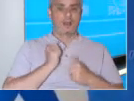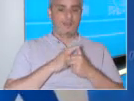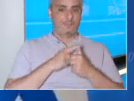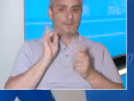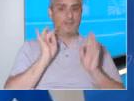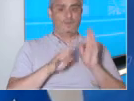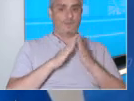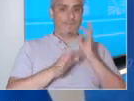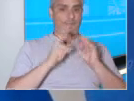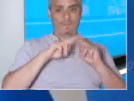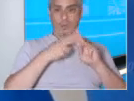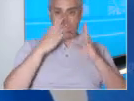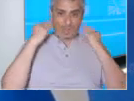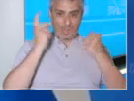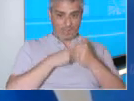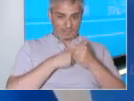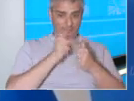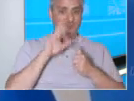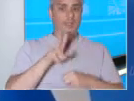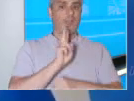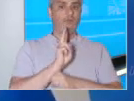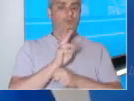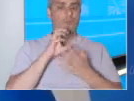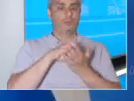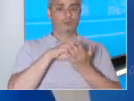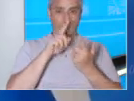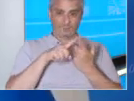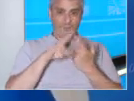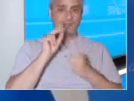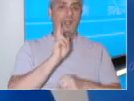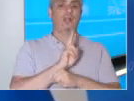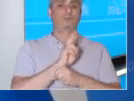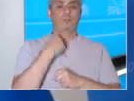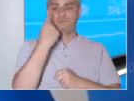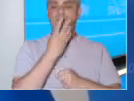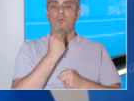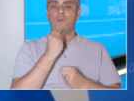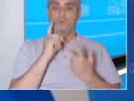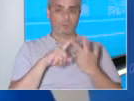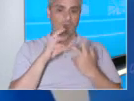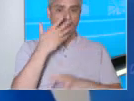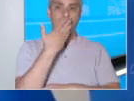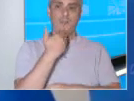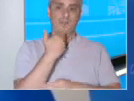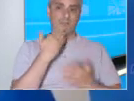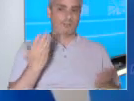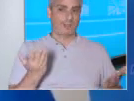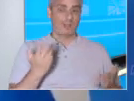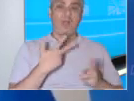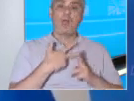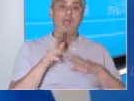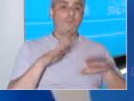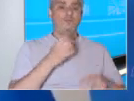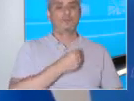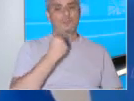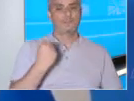מפני תביעות בית הדין הבינלאומי בהאג, צריכה לשמור על ההתיישבות, צריכה לשמור על הזהות היהודית של מדינת ישראל. רק